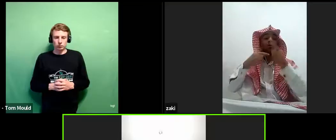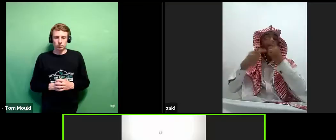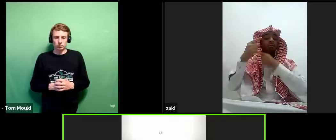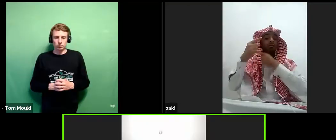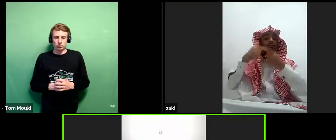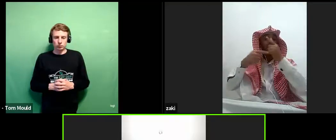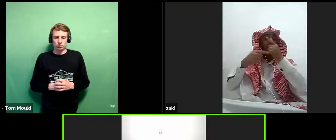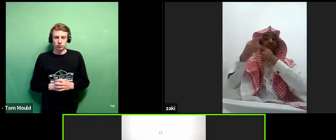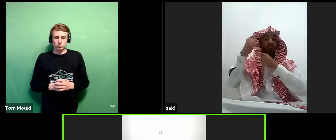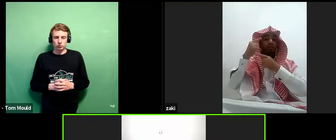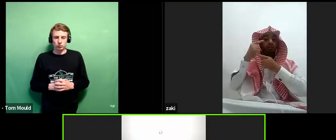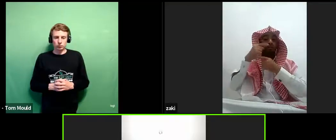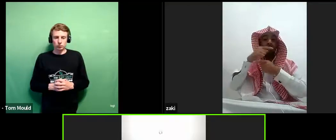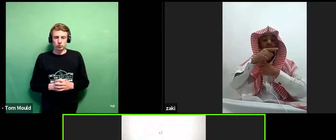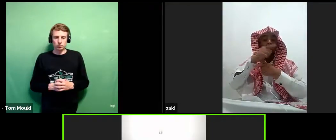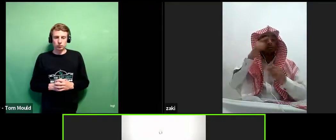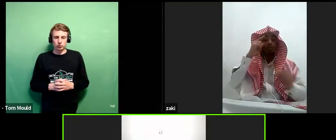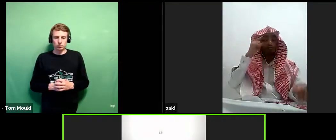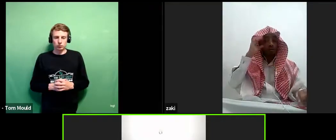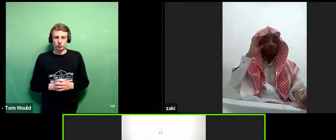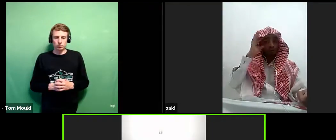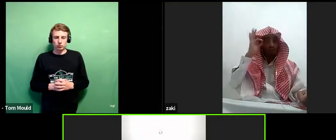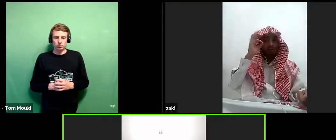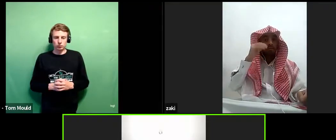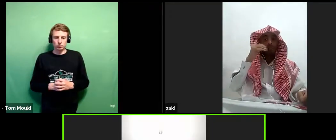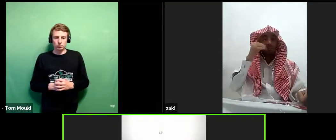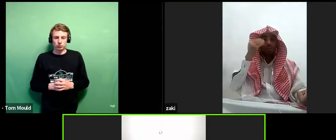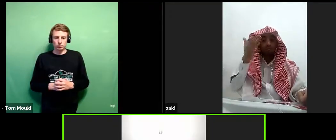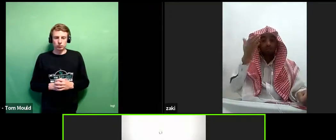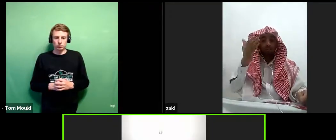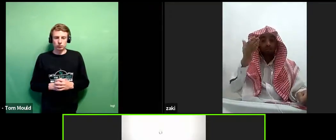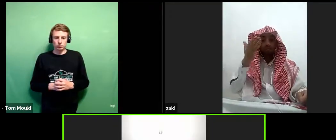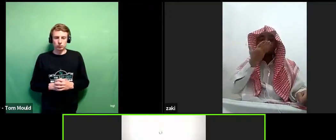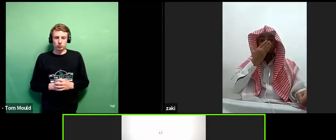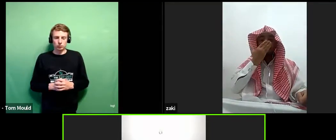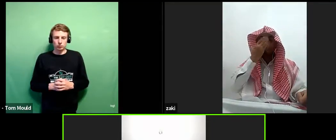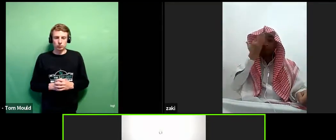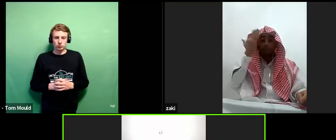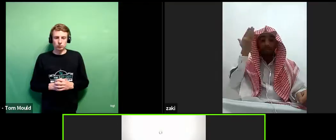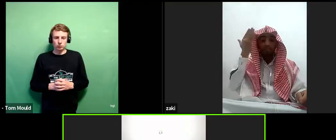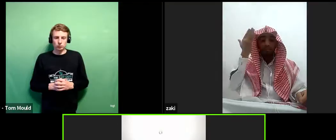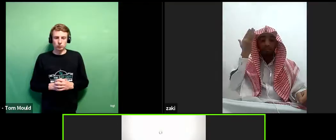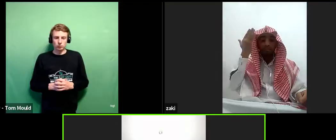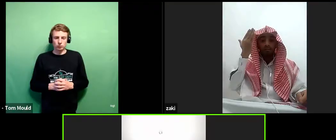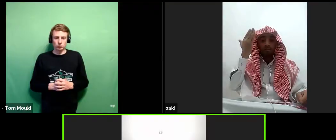آبَاؤُهُمْ لَا يَعْقِلُونَ شَيْئًا وَلَا